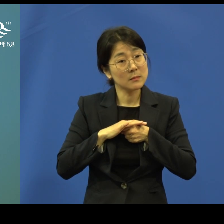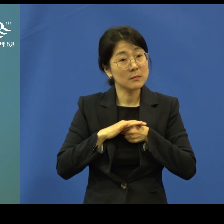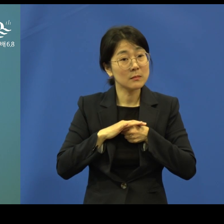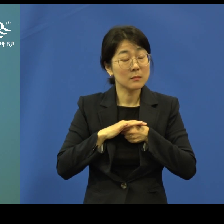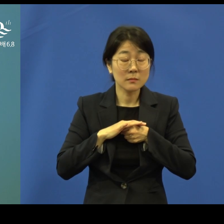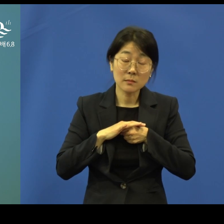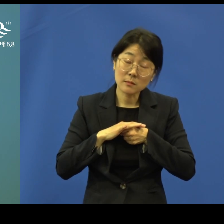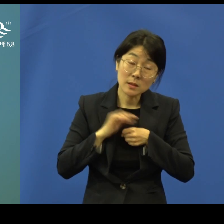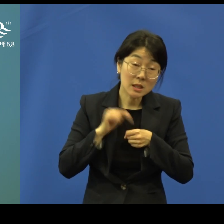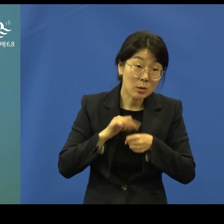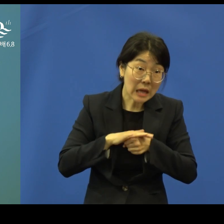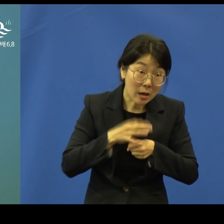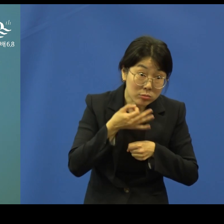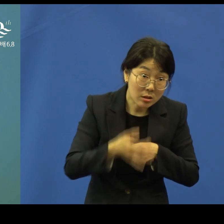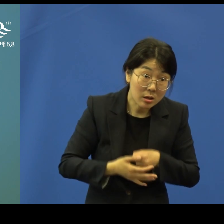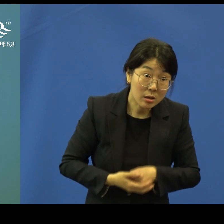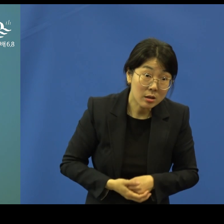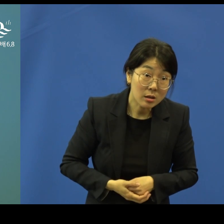아니에요?